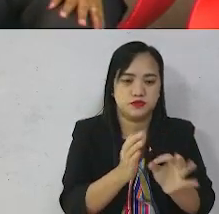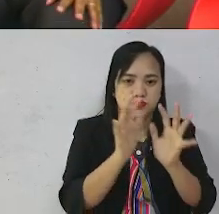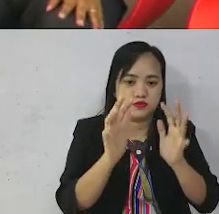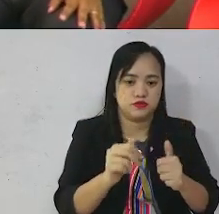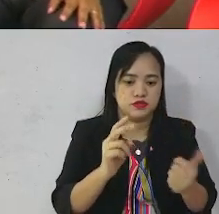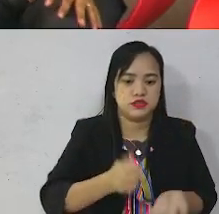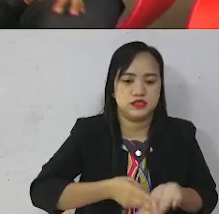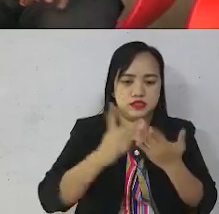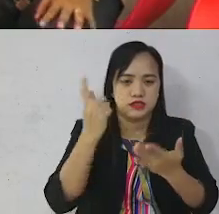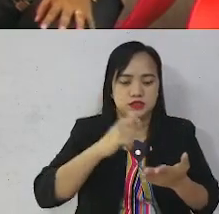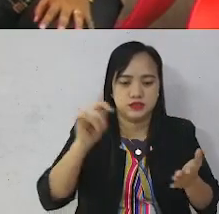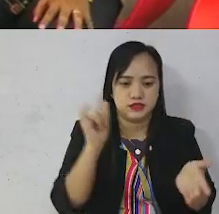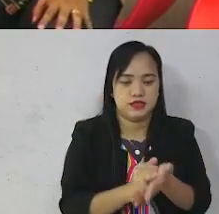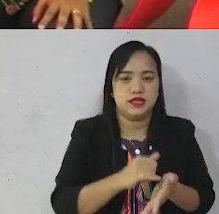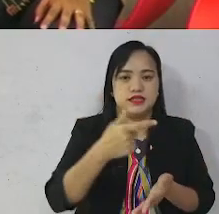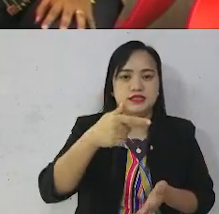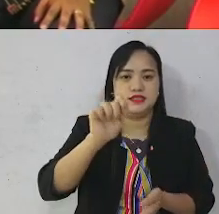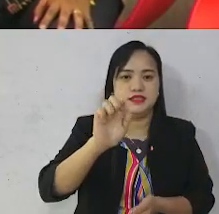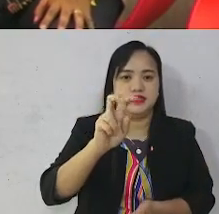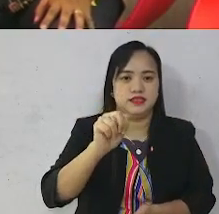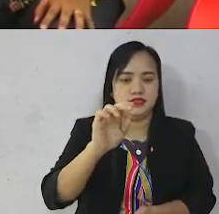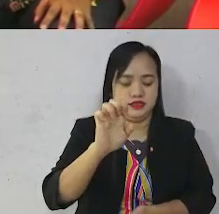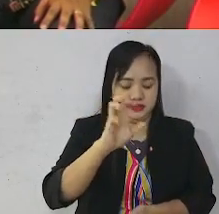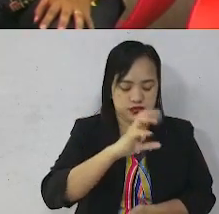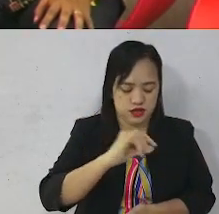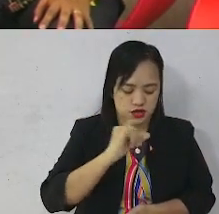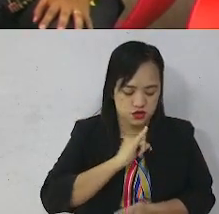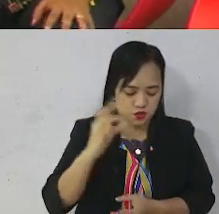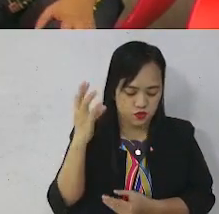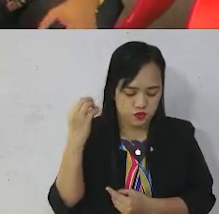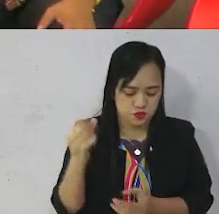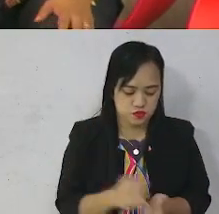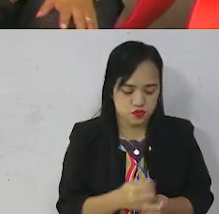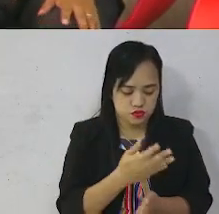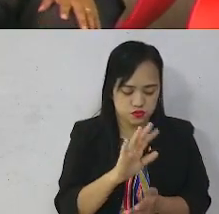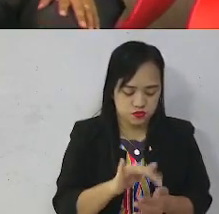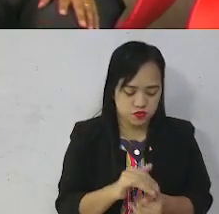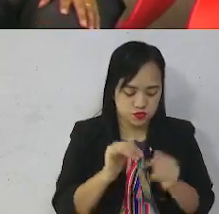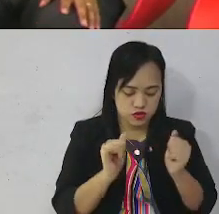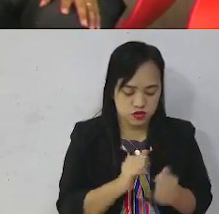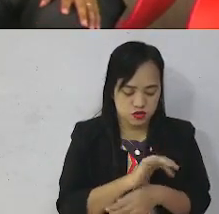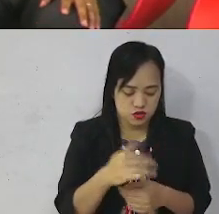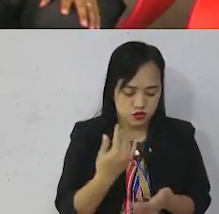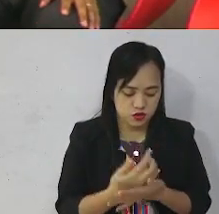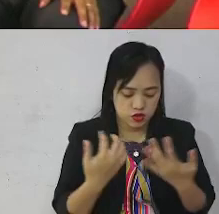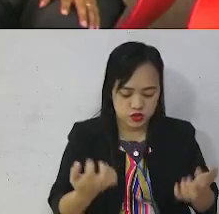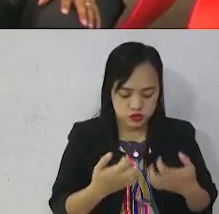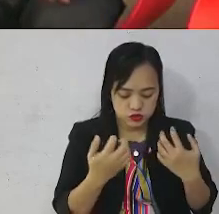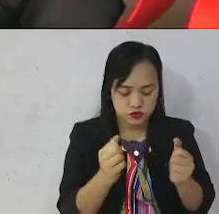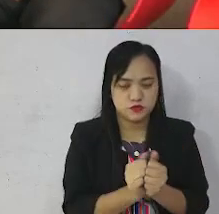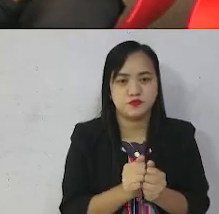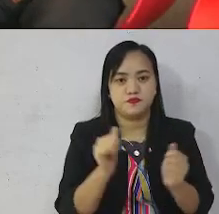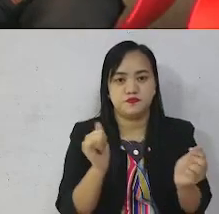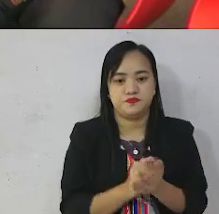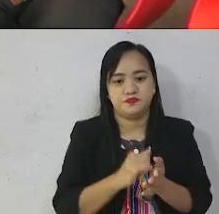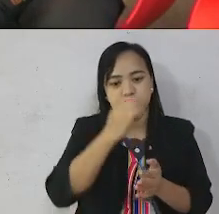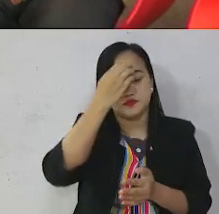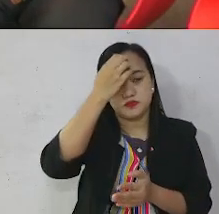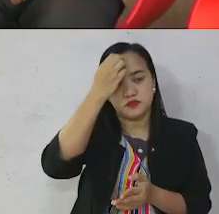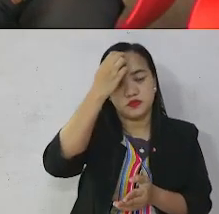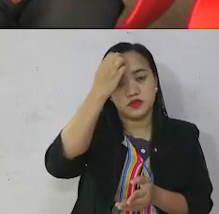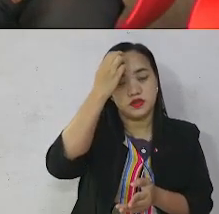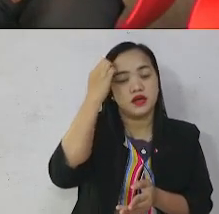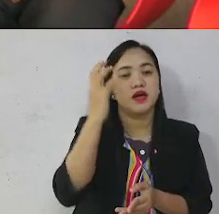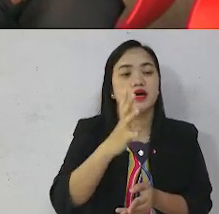right so I hope mga kapatid ay kayo po'y nag-enjoy sa mga natutunan po namin and I Do Believe na ah kayo po ay